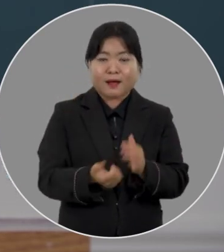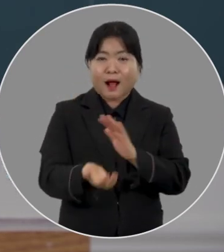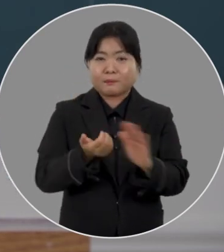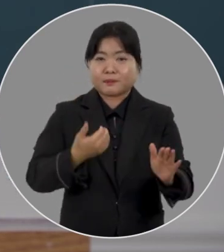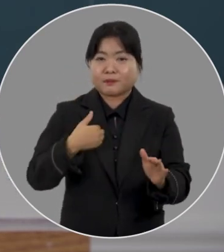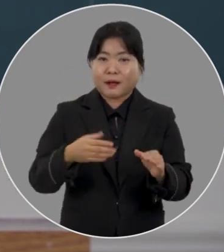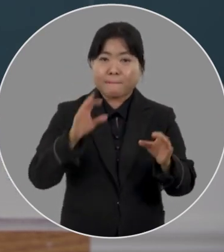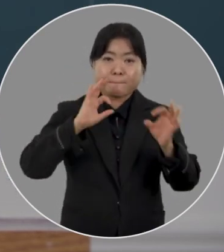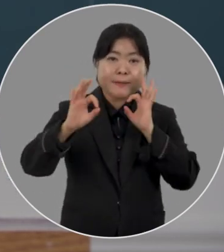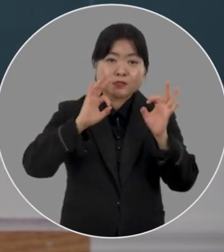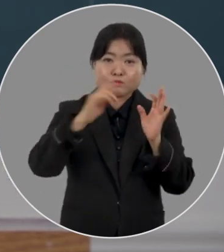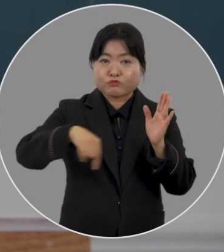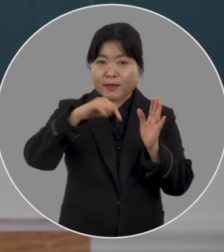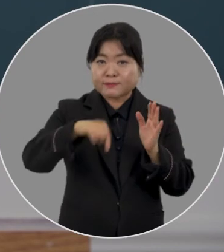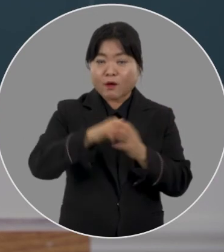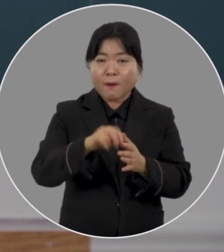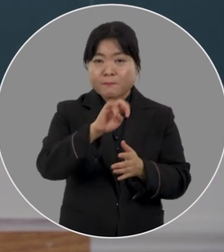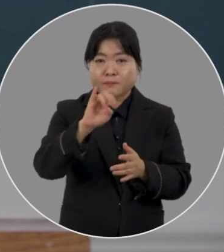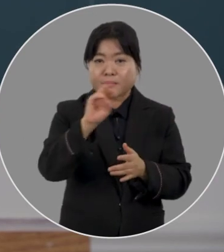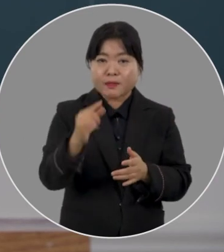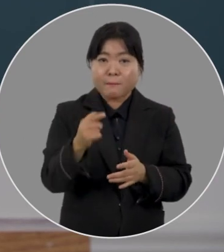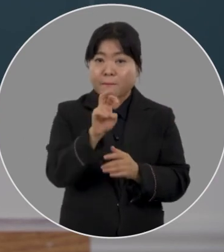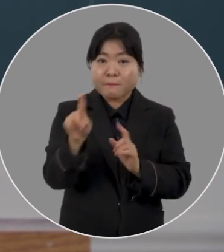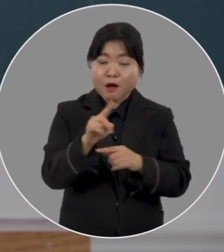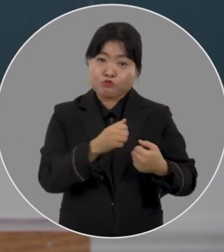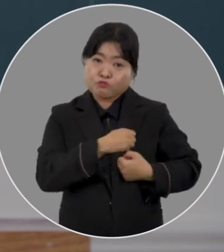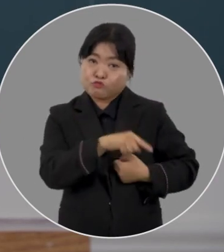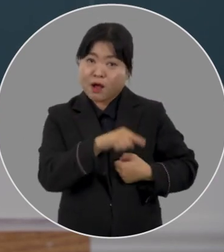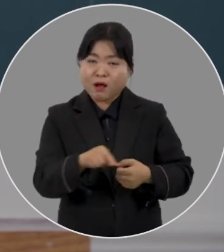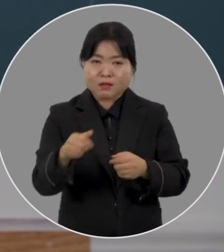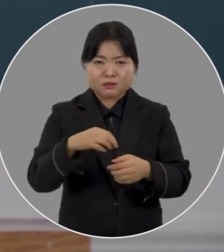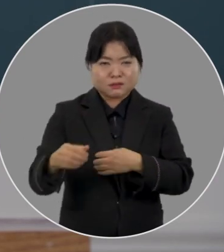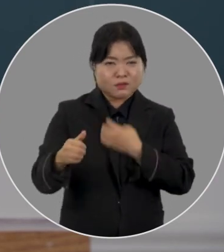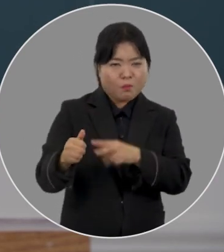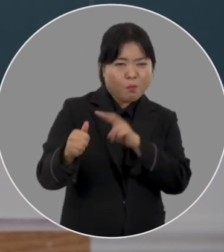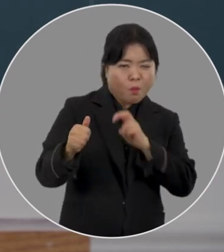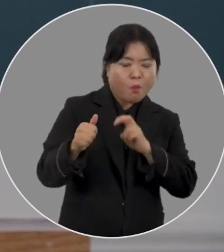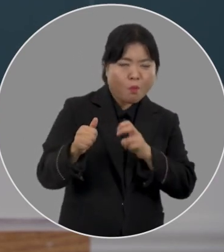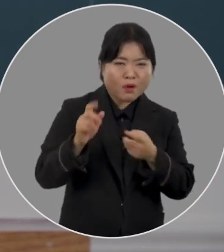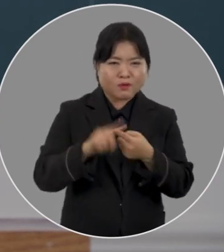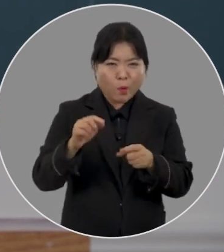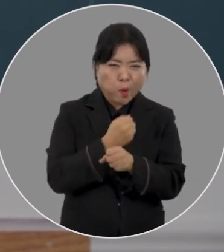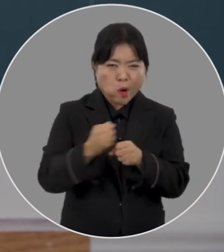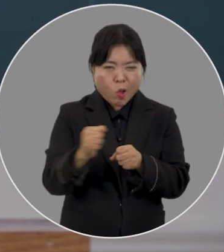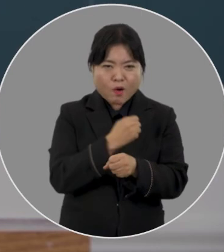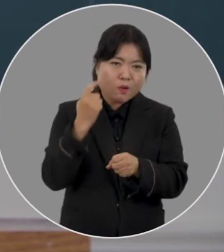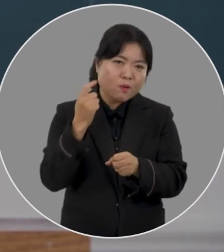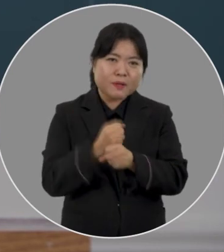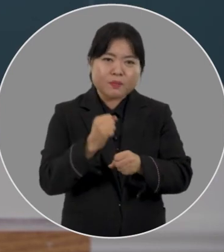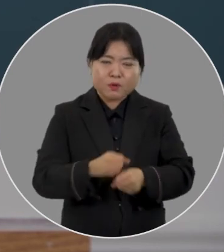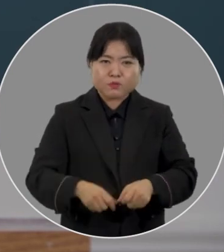그 페이스북에서 그 미얀마 군부가 그런 혐오의 그런 메시지들을